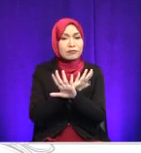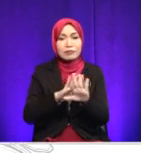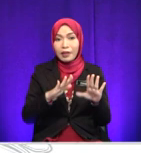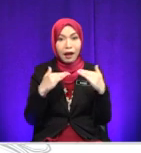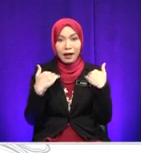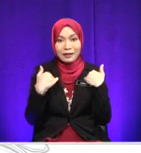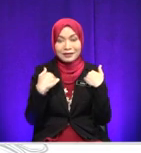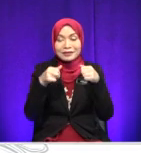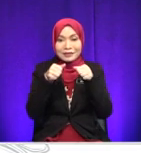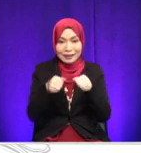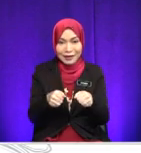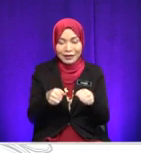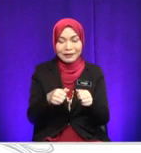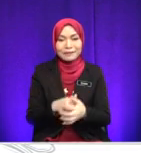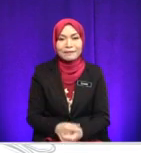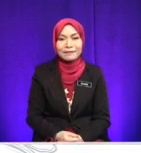Ekstradisi